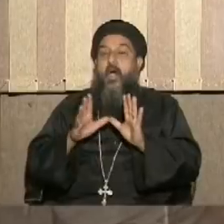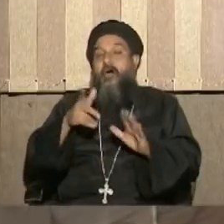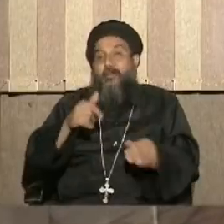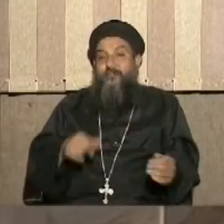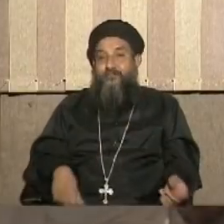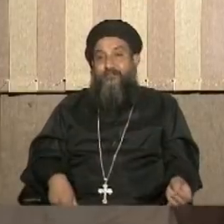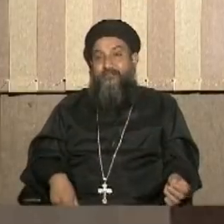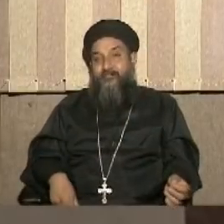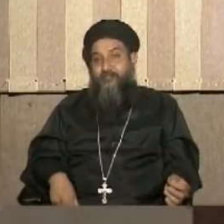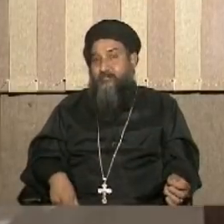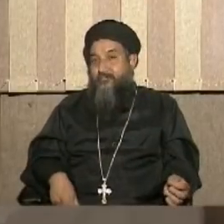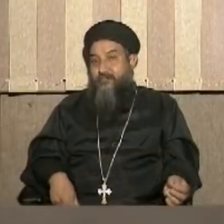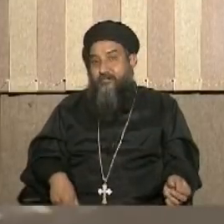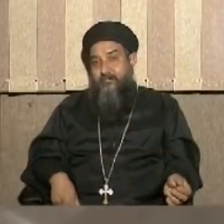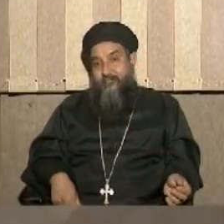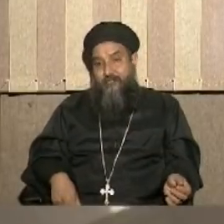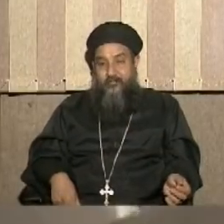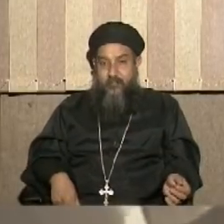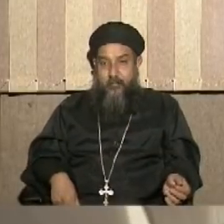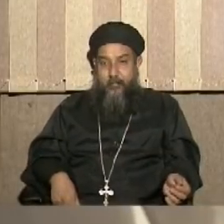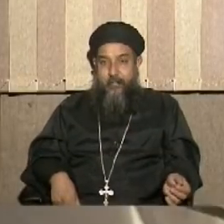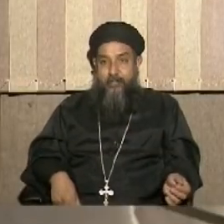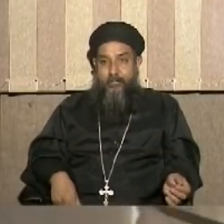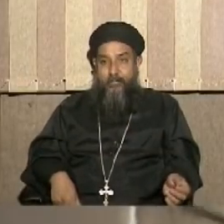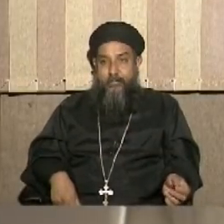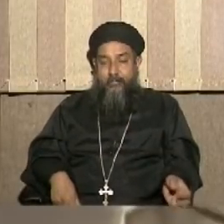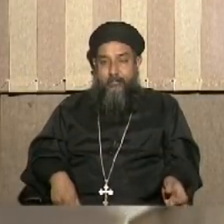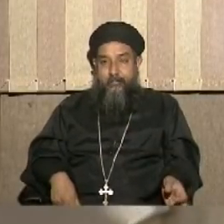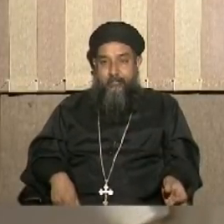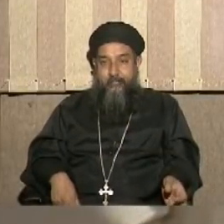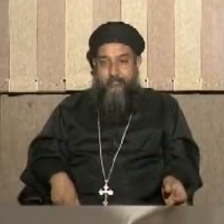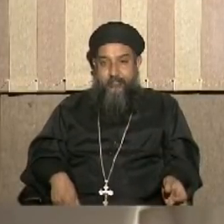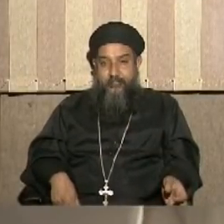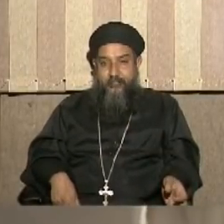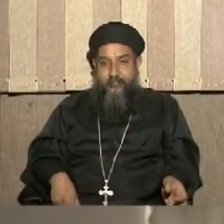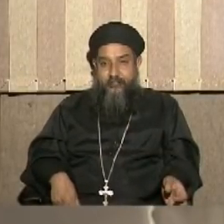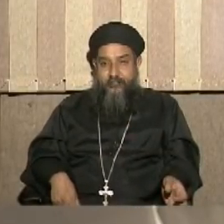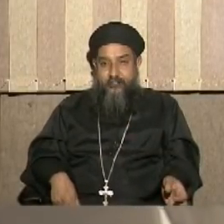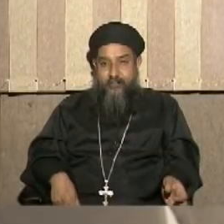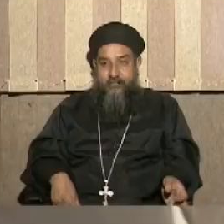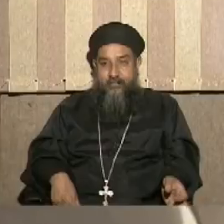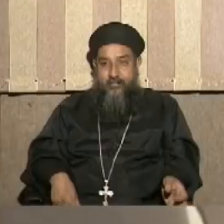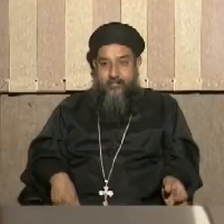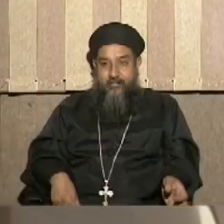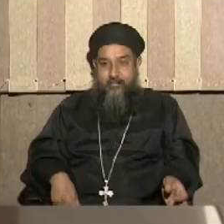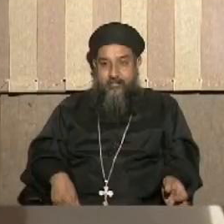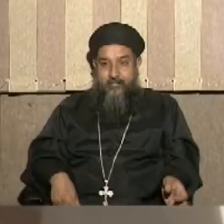Thank you.